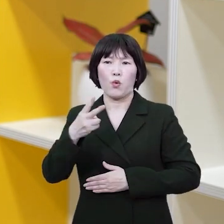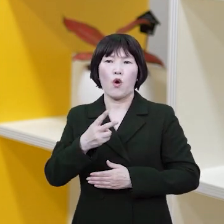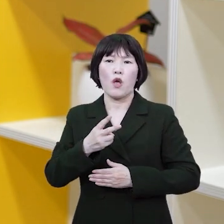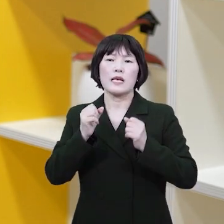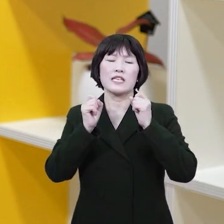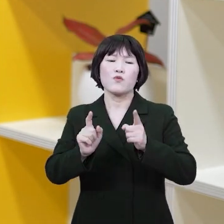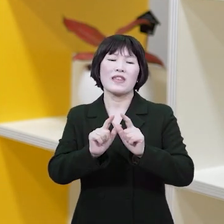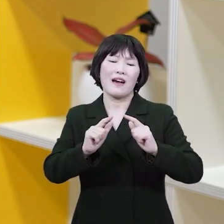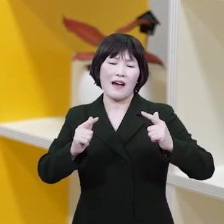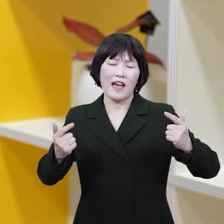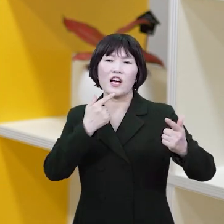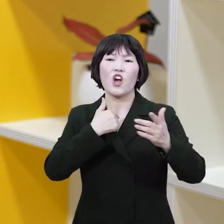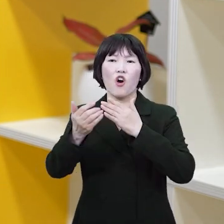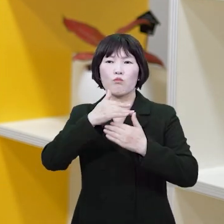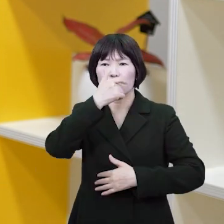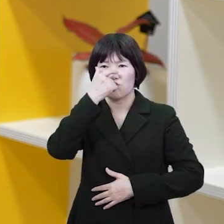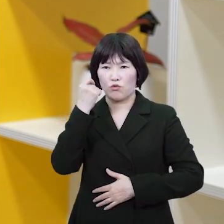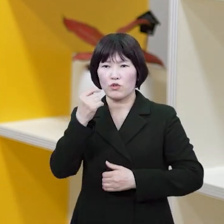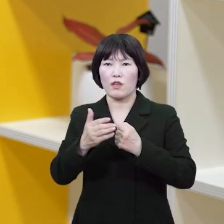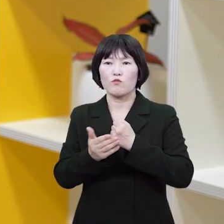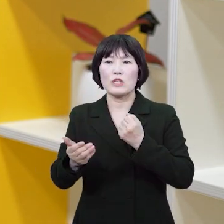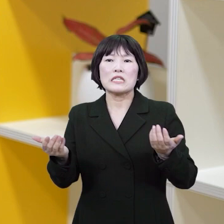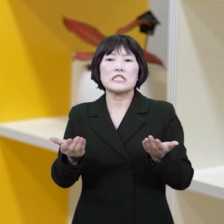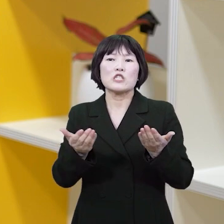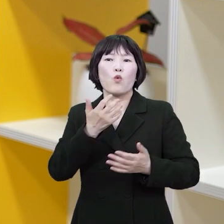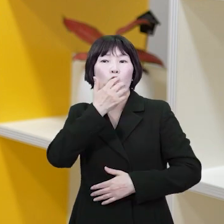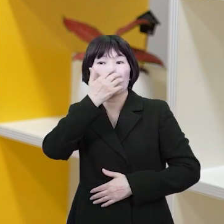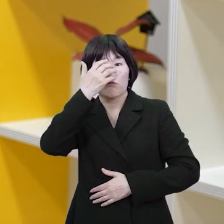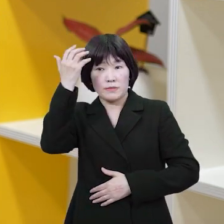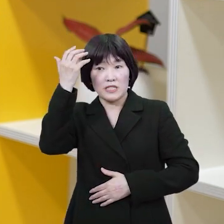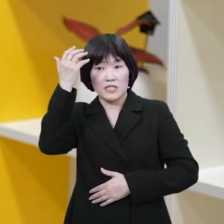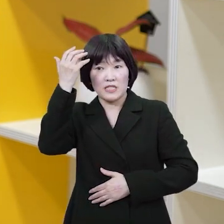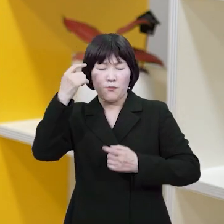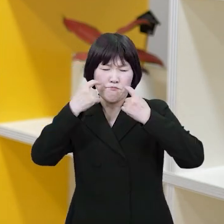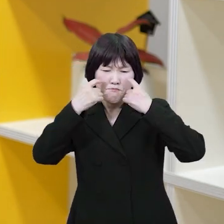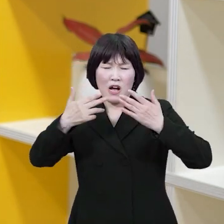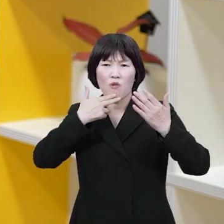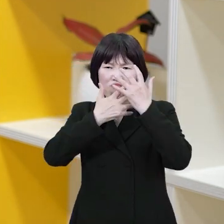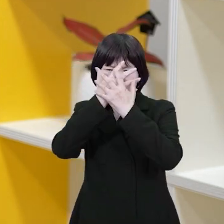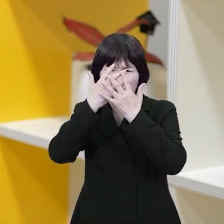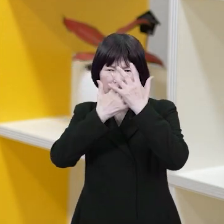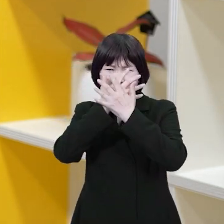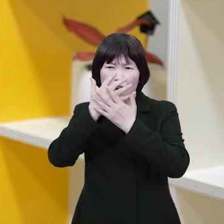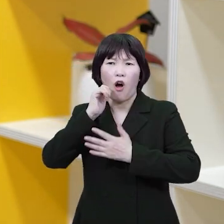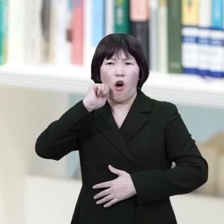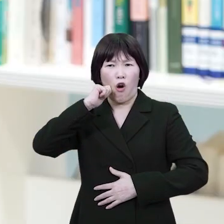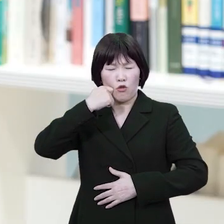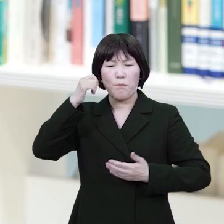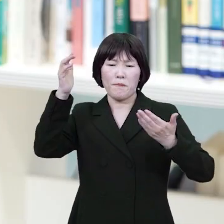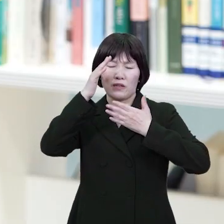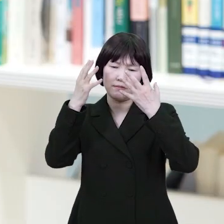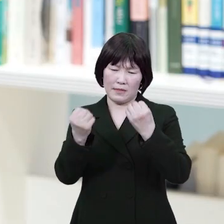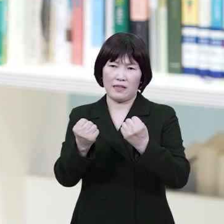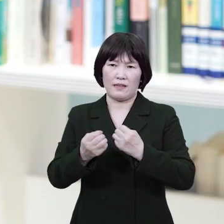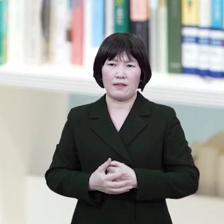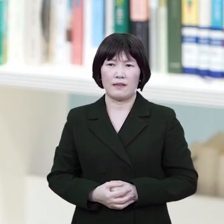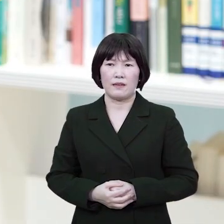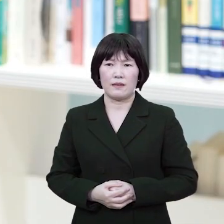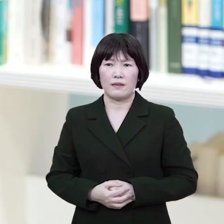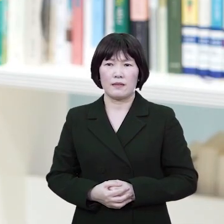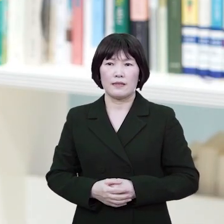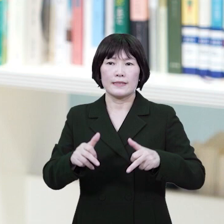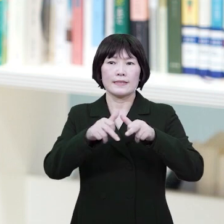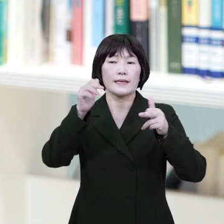부족으로 진로와 꿈이 명확하지 않아 어려움을 겪고 있는 학생들이 많이 있습니다. 장애 학생 맞춤형